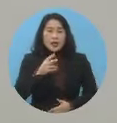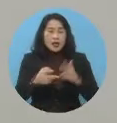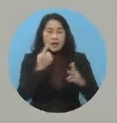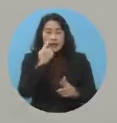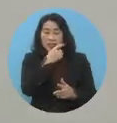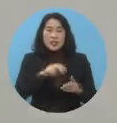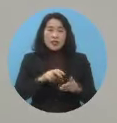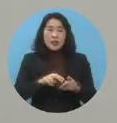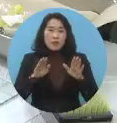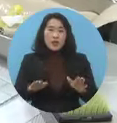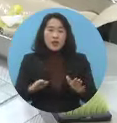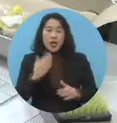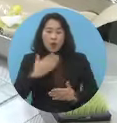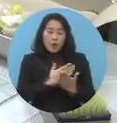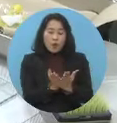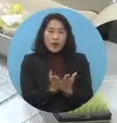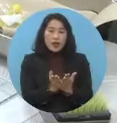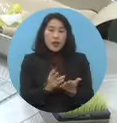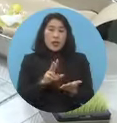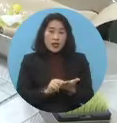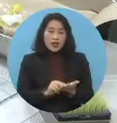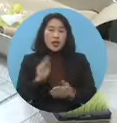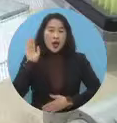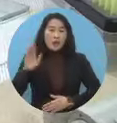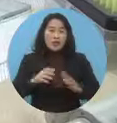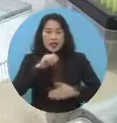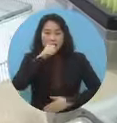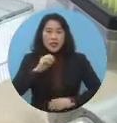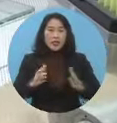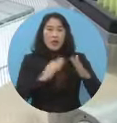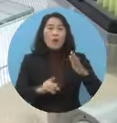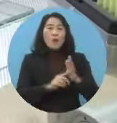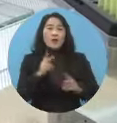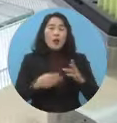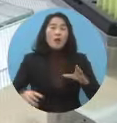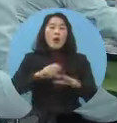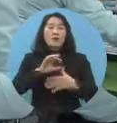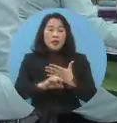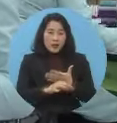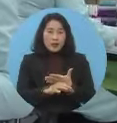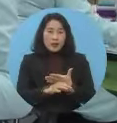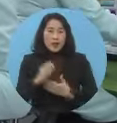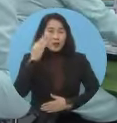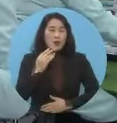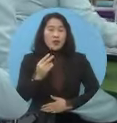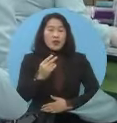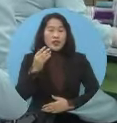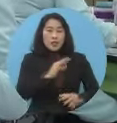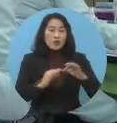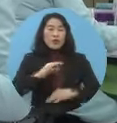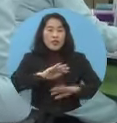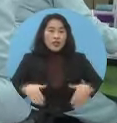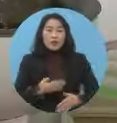구축 등 이번에 발굴된 9권의 기회가 제가 앞으로 국비 사업과 국가 공모사업 에 반영될 경우 블루 이코노미